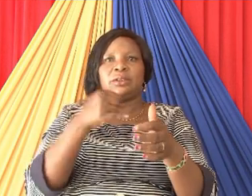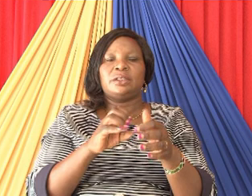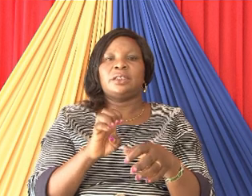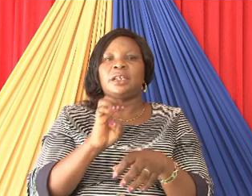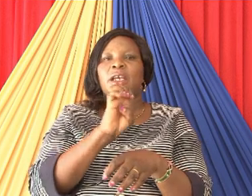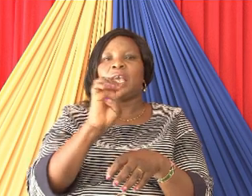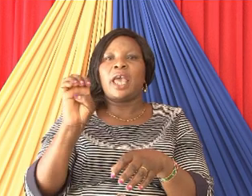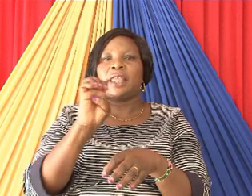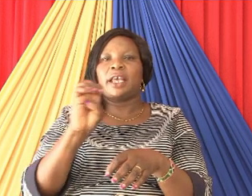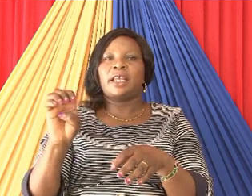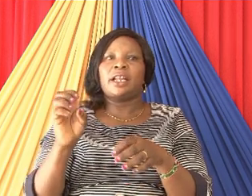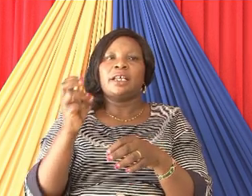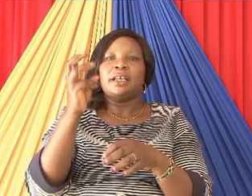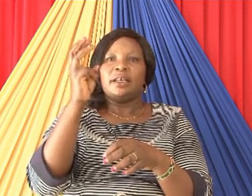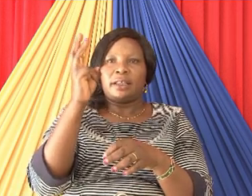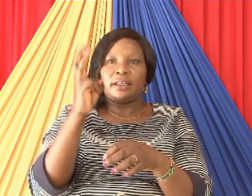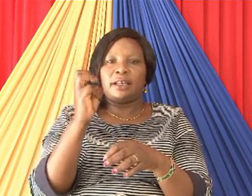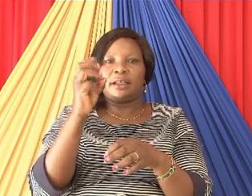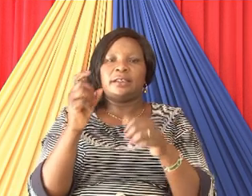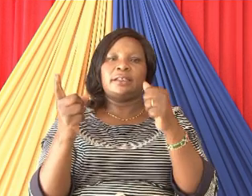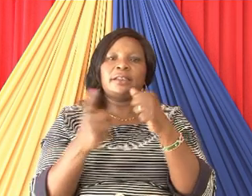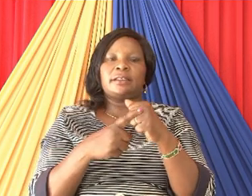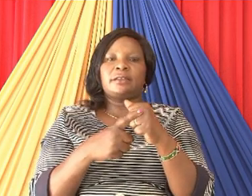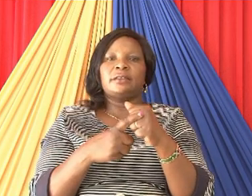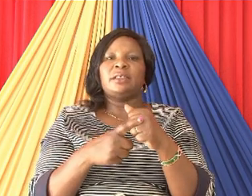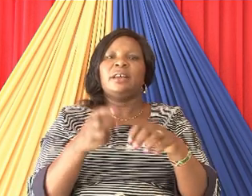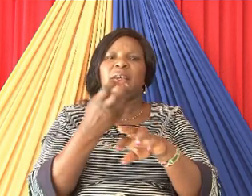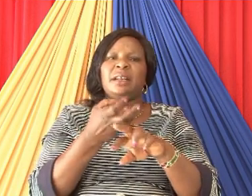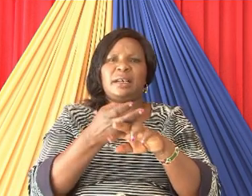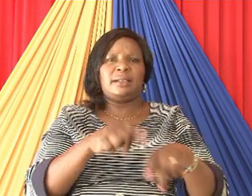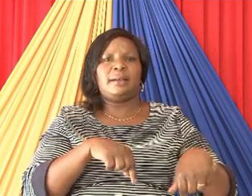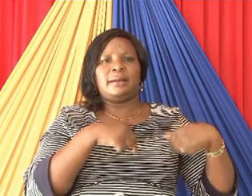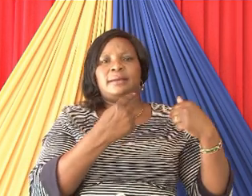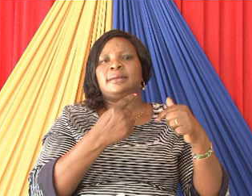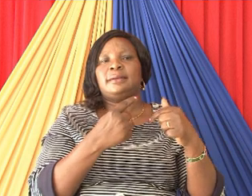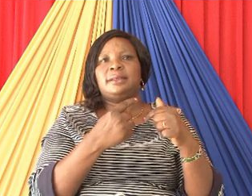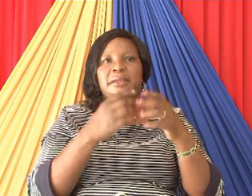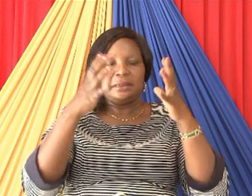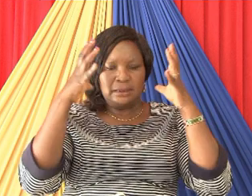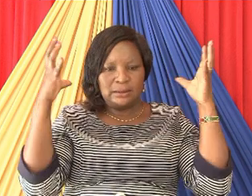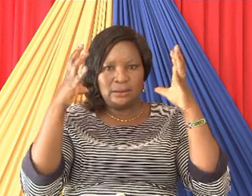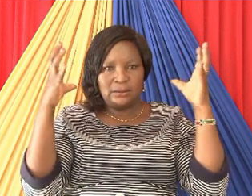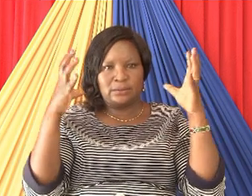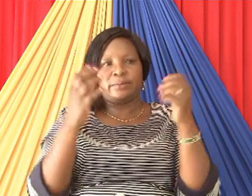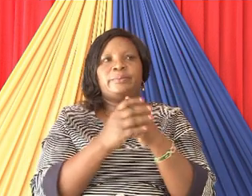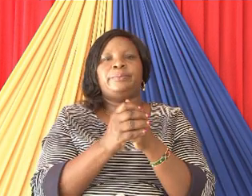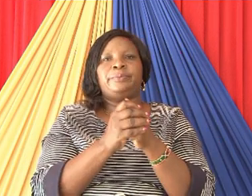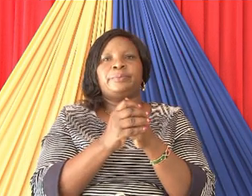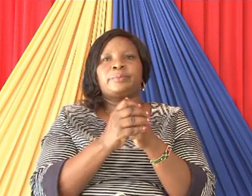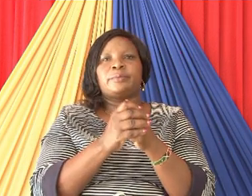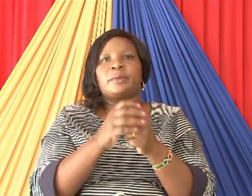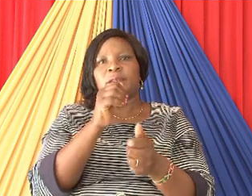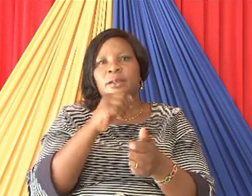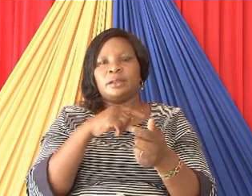36. Moyo ambao ni mgumu. Na Yesu anapoelezea juu ya hizo mbegu ambazo